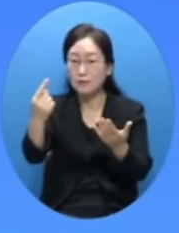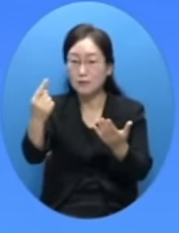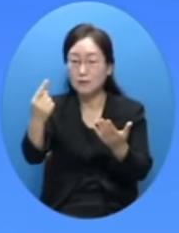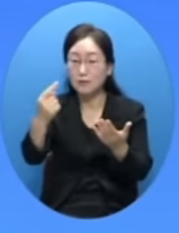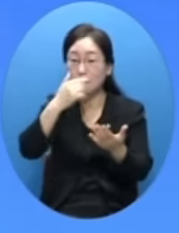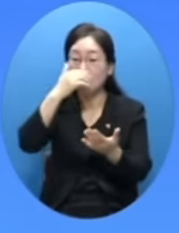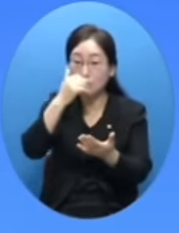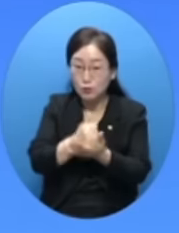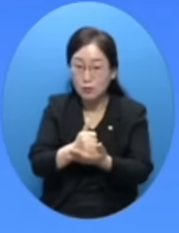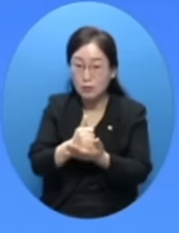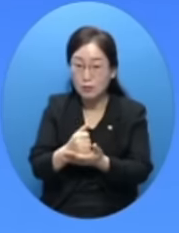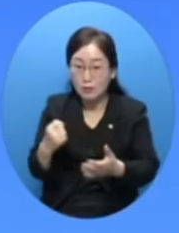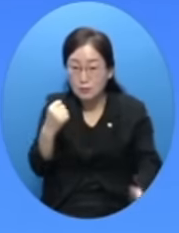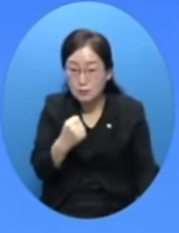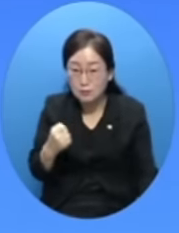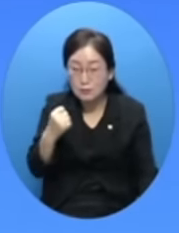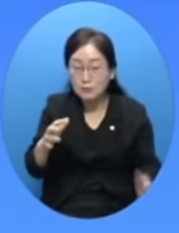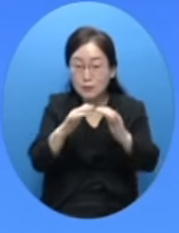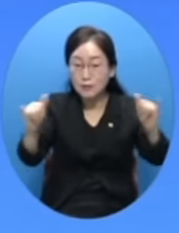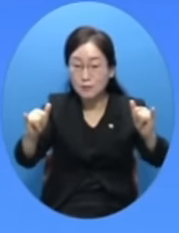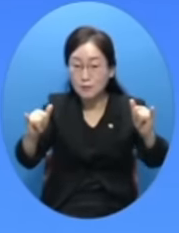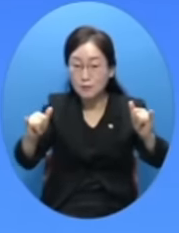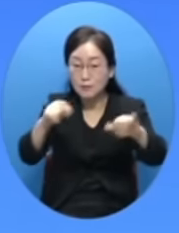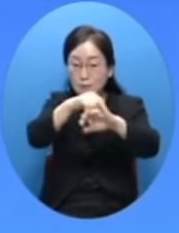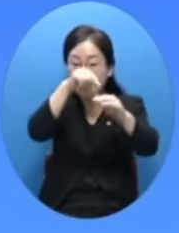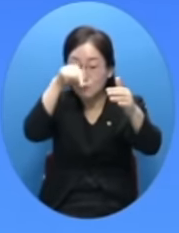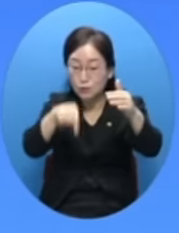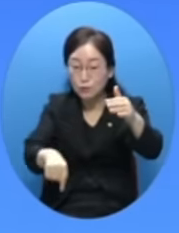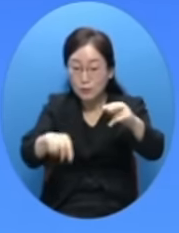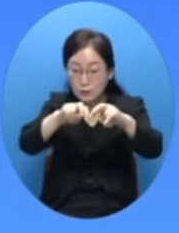죄가 되어 살고 있는 모든 인간의 마음속에 이러한